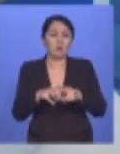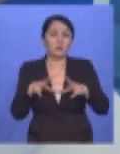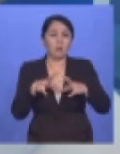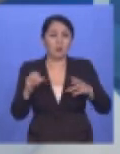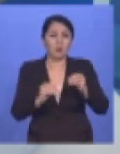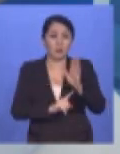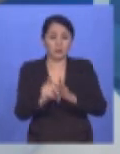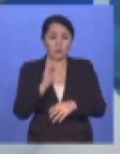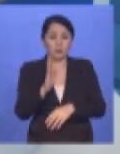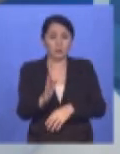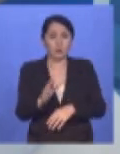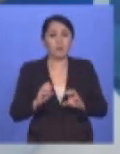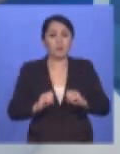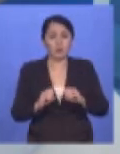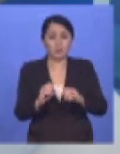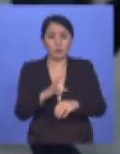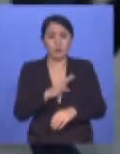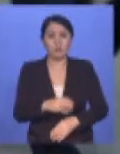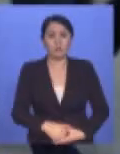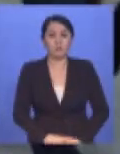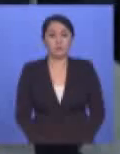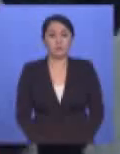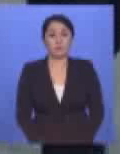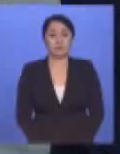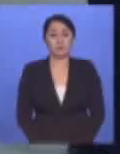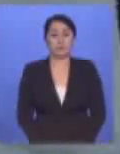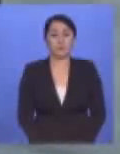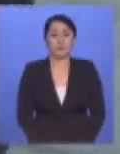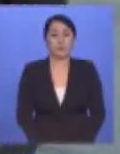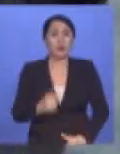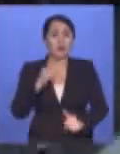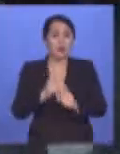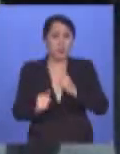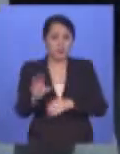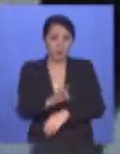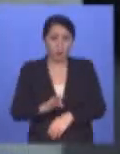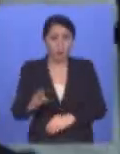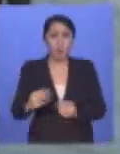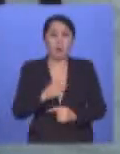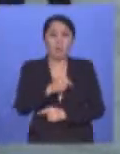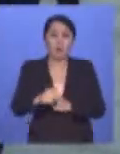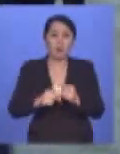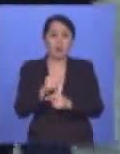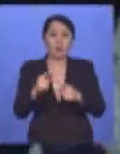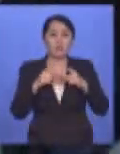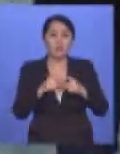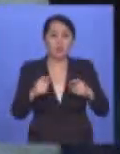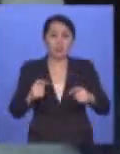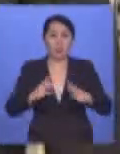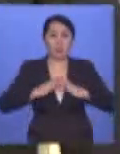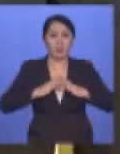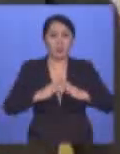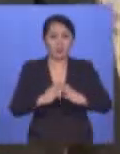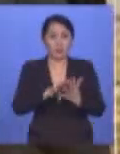өсіруді қолға алмақ. Алғашқы тұқым себілді. Әр облыстан келген кәсіпкерлермен бірге жылыжай кешеніне